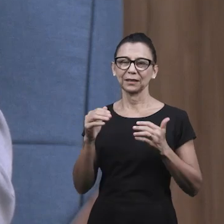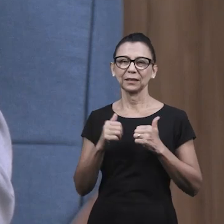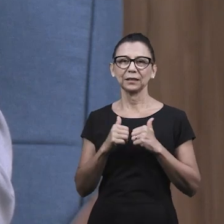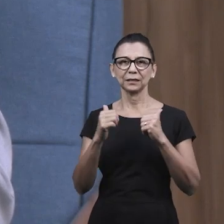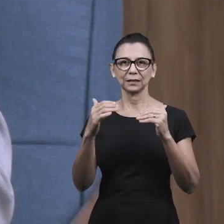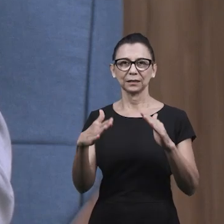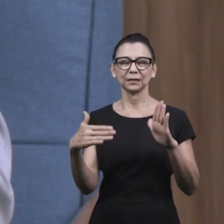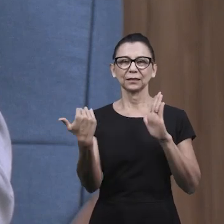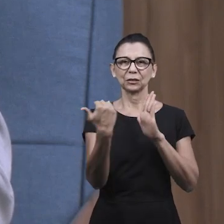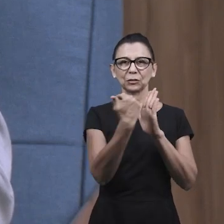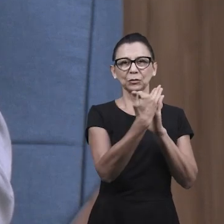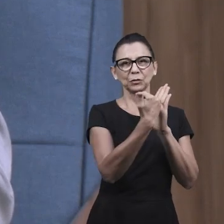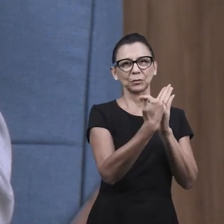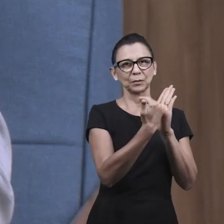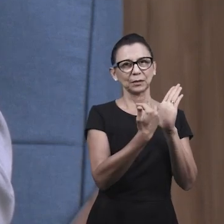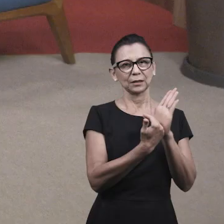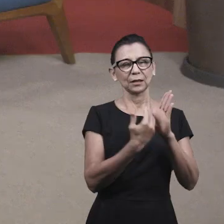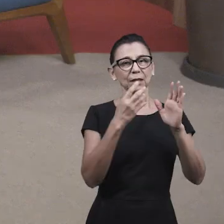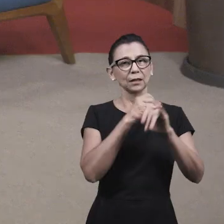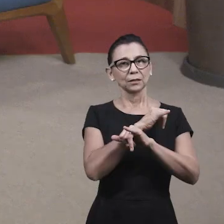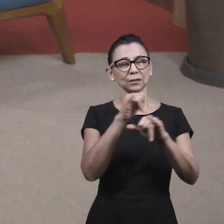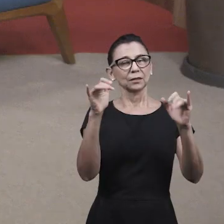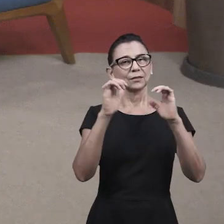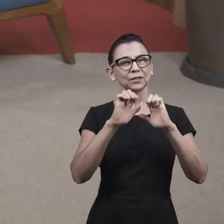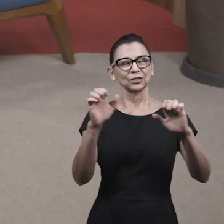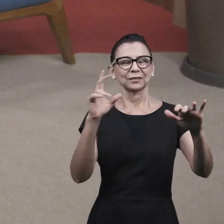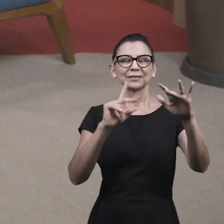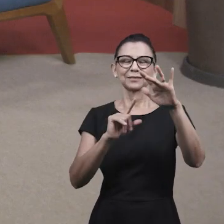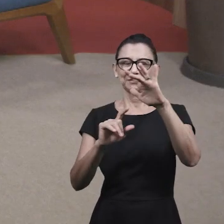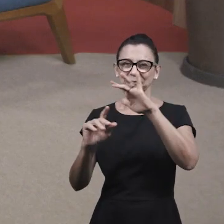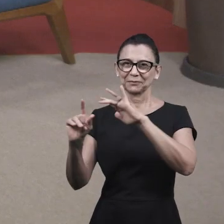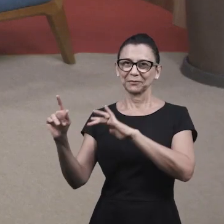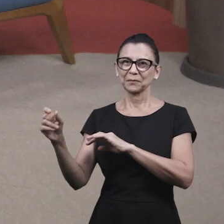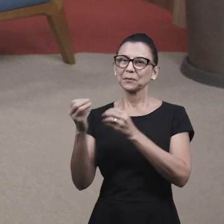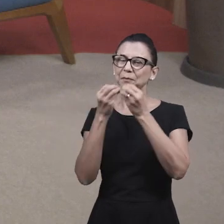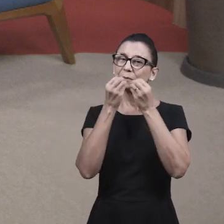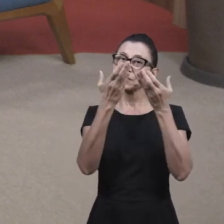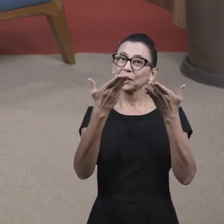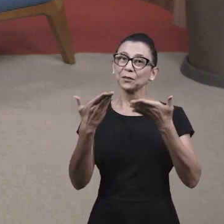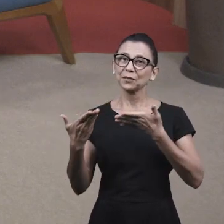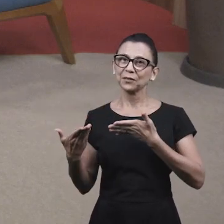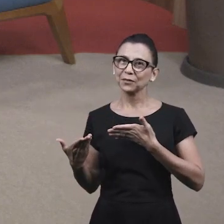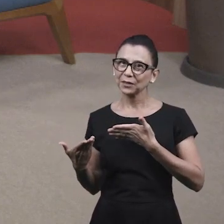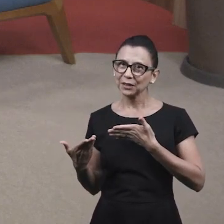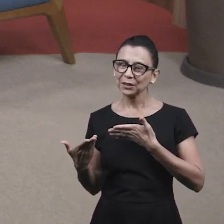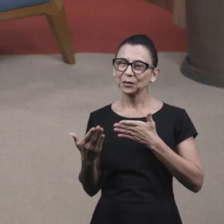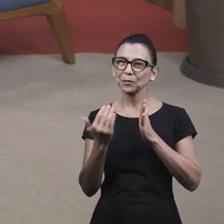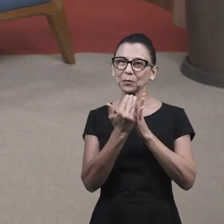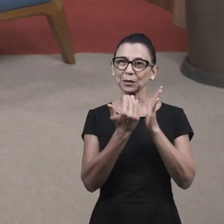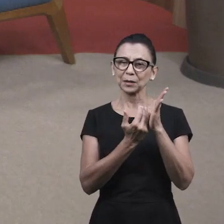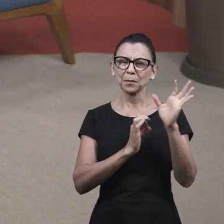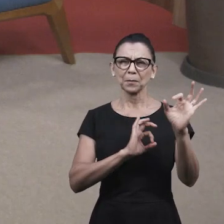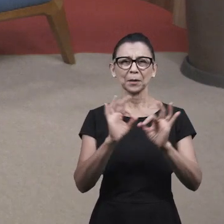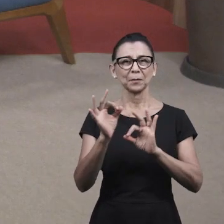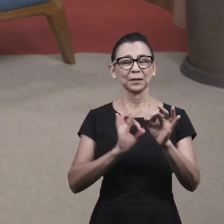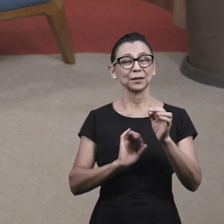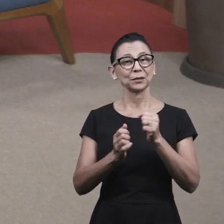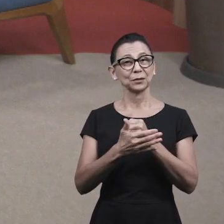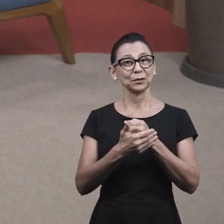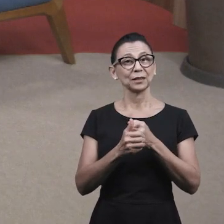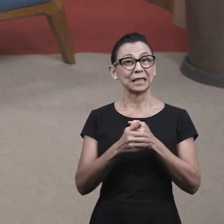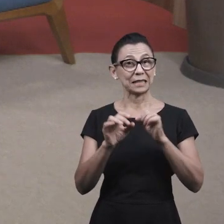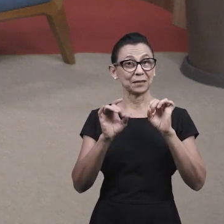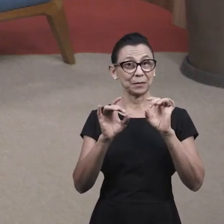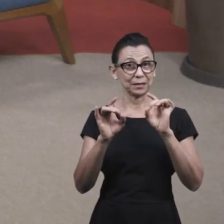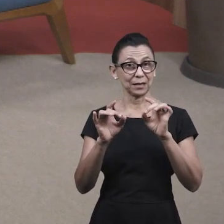une édition de plus de la programmation en annonçant l'Évangile éternel. Soyez bienvenus à cette programmation qui est faite avec tout le